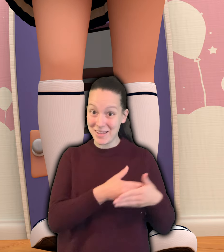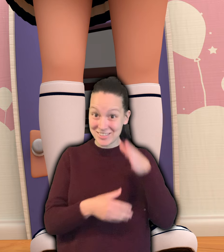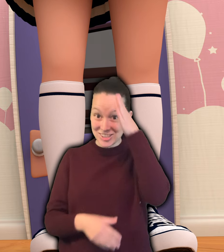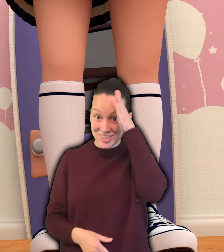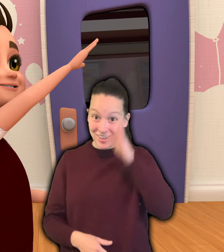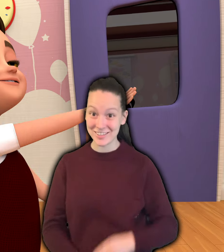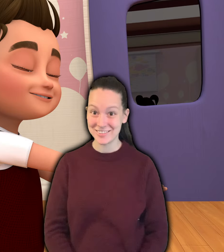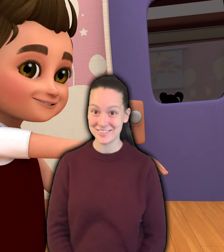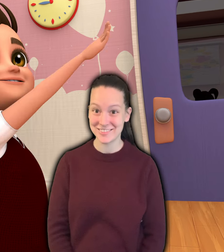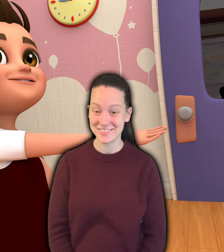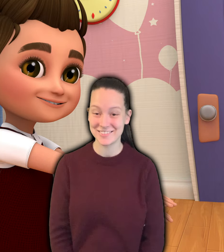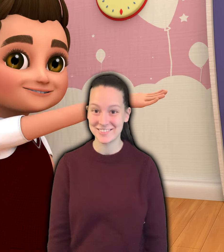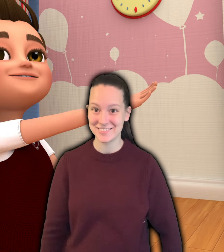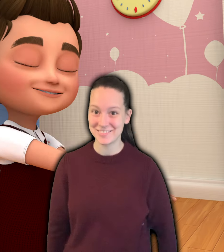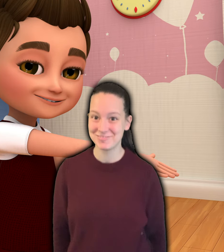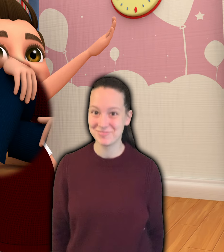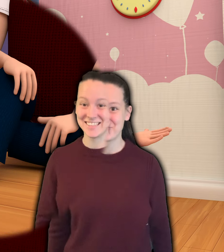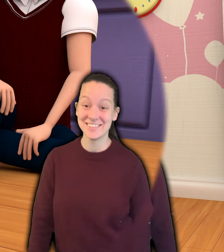ちび